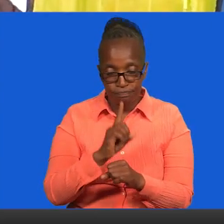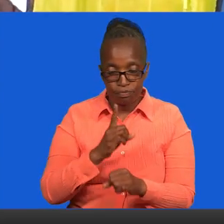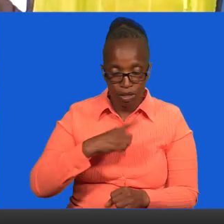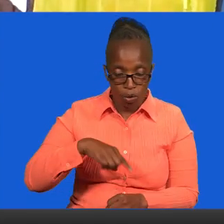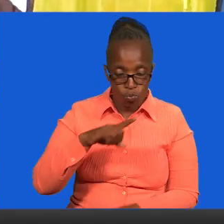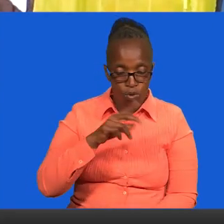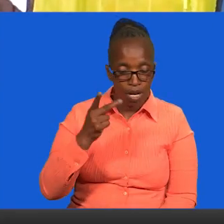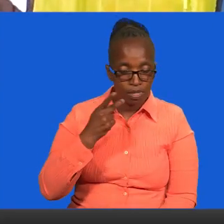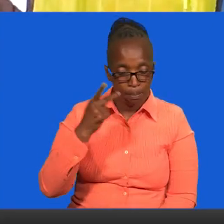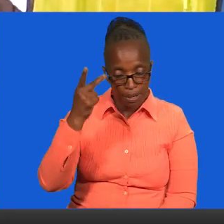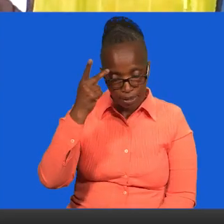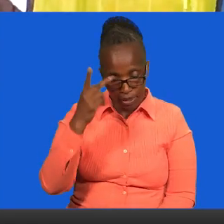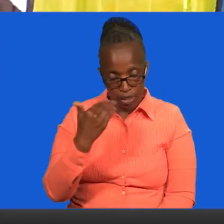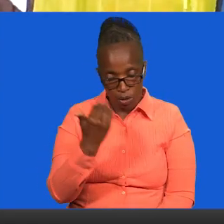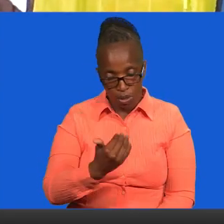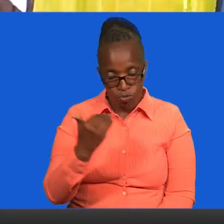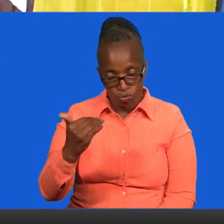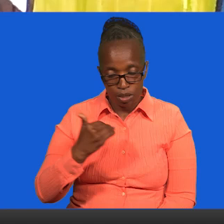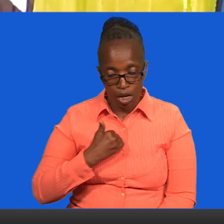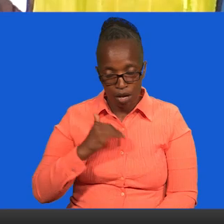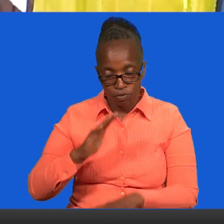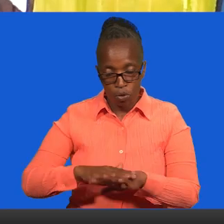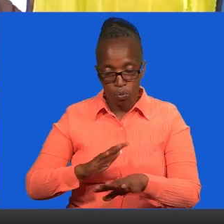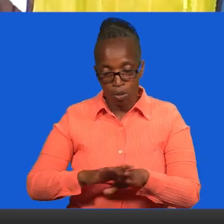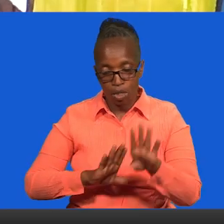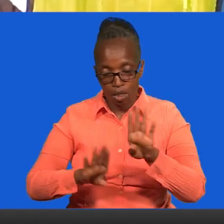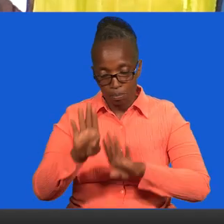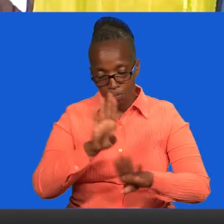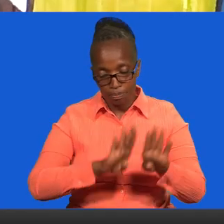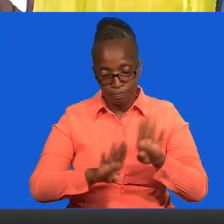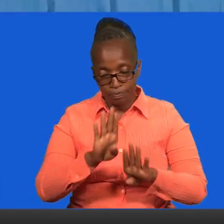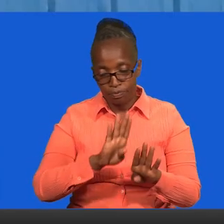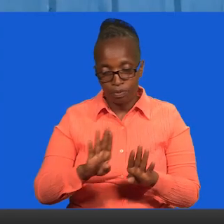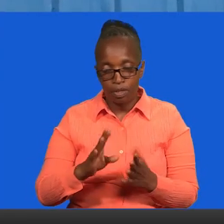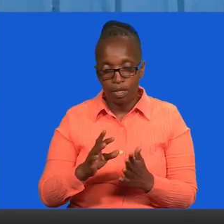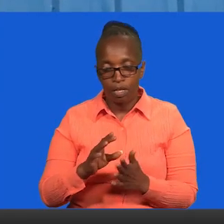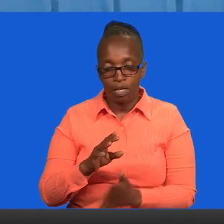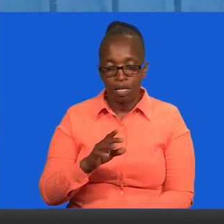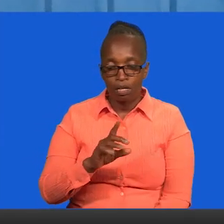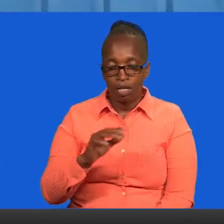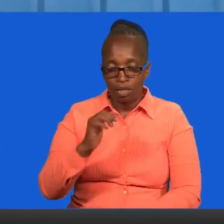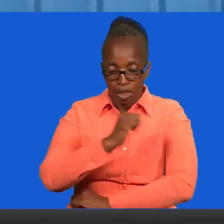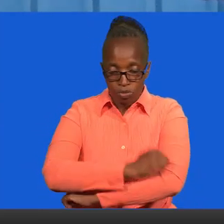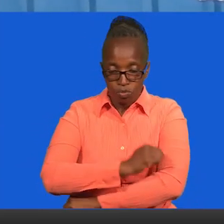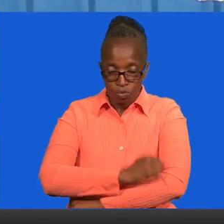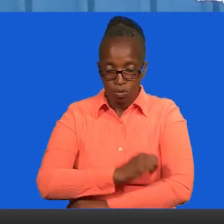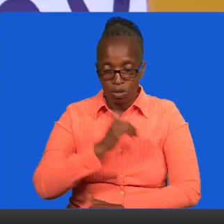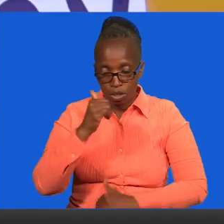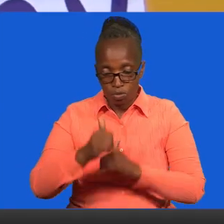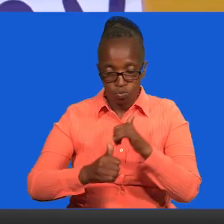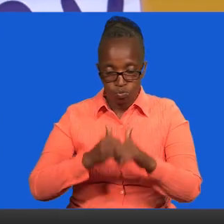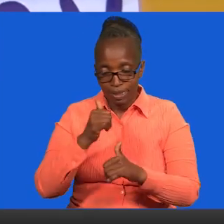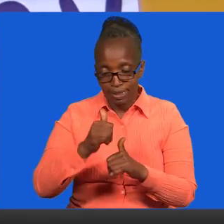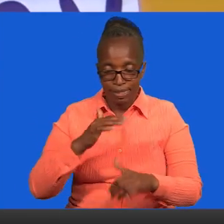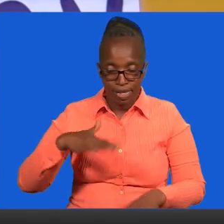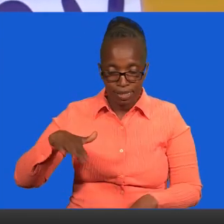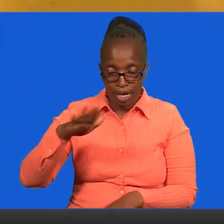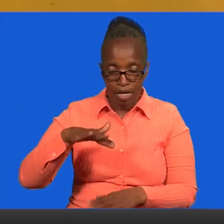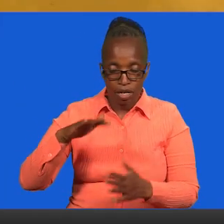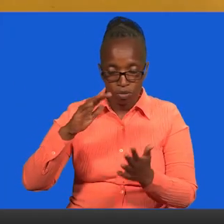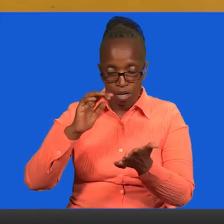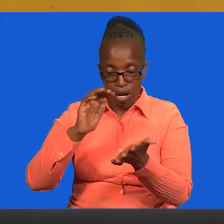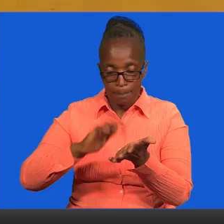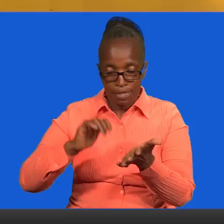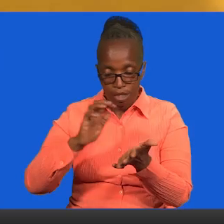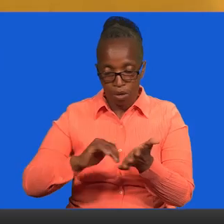kabisa tuhakikishe kama wazazi watoto wetu wako na tabia mzuri. Shule ya Baina Academy iliyo eneo la Mumbuni, kaunti ya